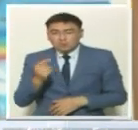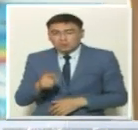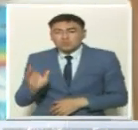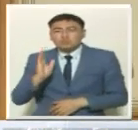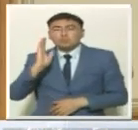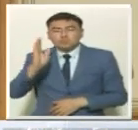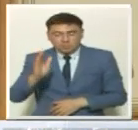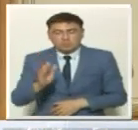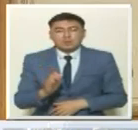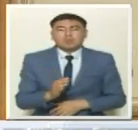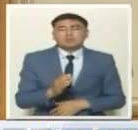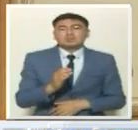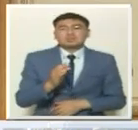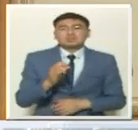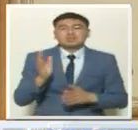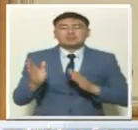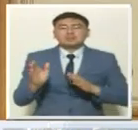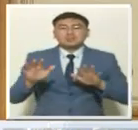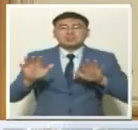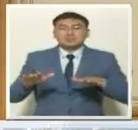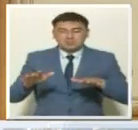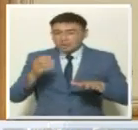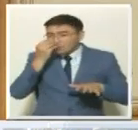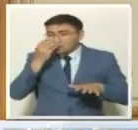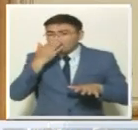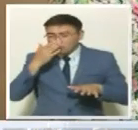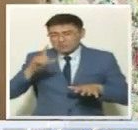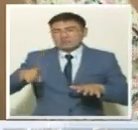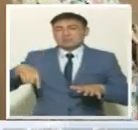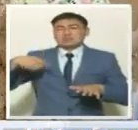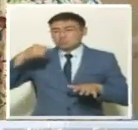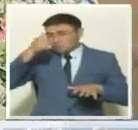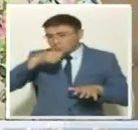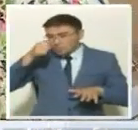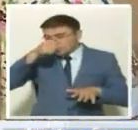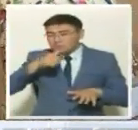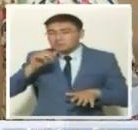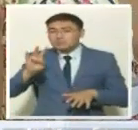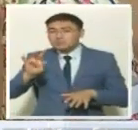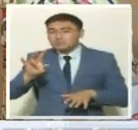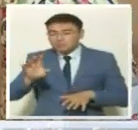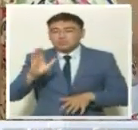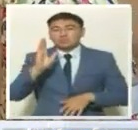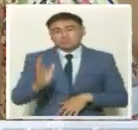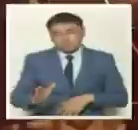по ашихара-карате, который будет проходить в Японии в ноябре следующего года. Айжан Сабитхазы, Ибрагим Магазиев, новости.